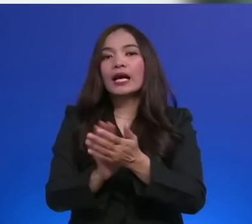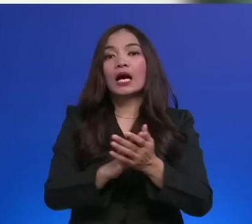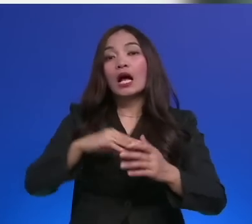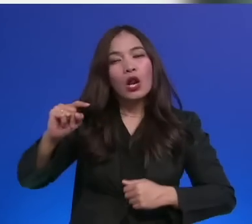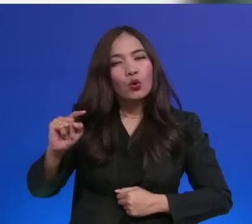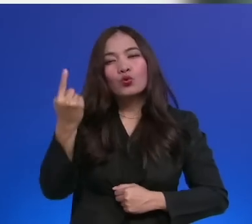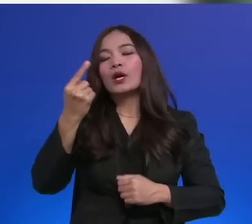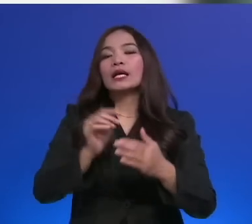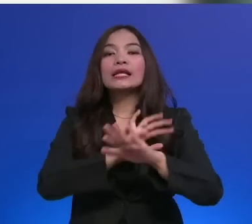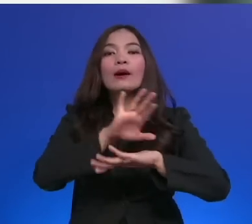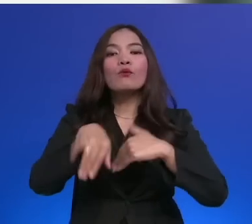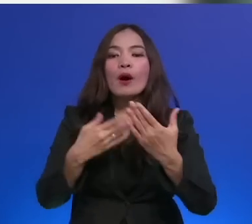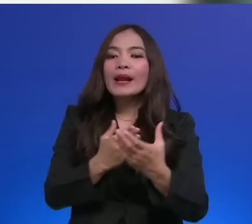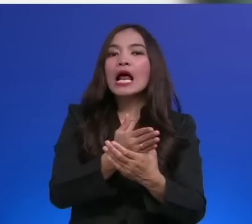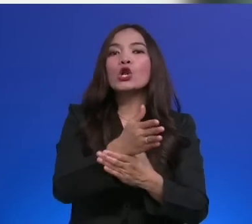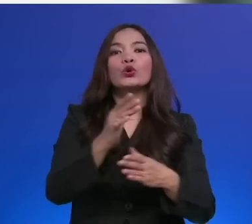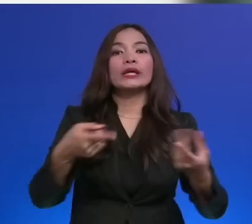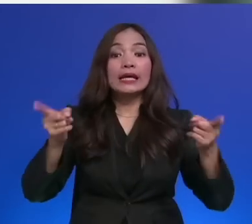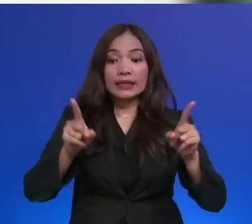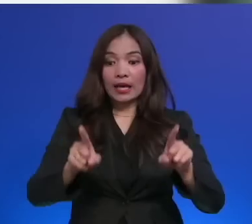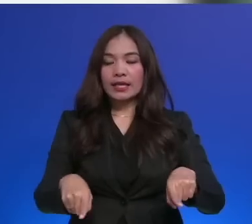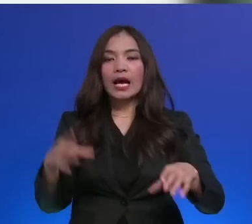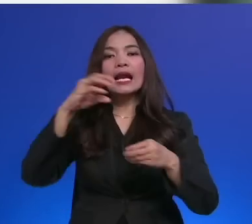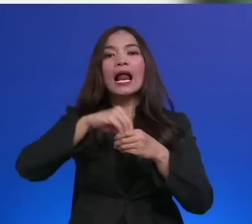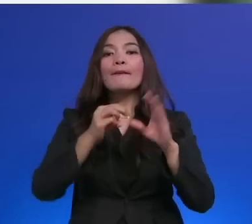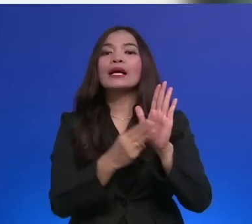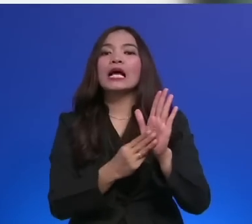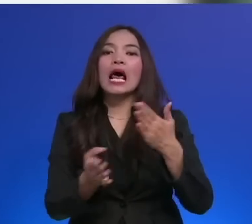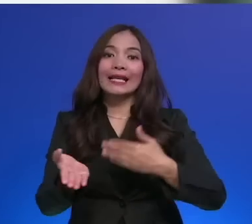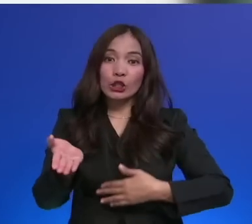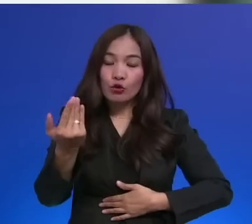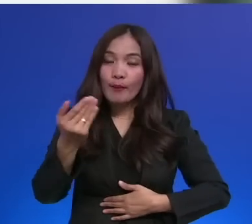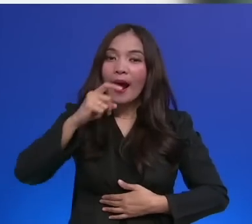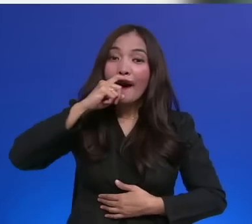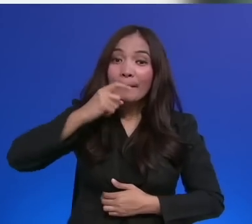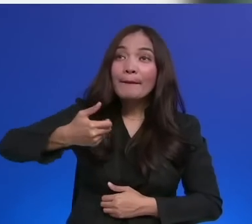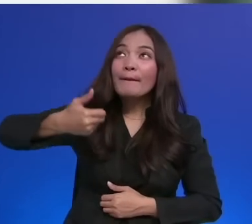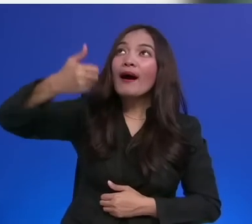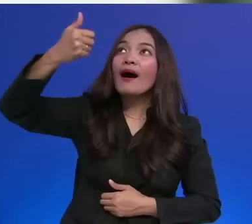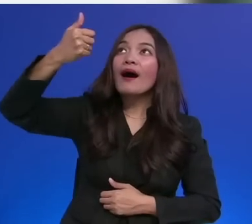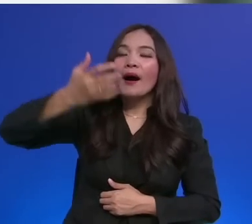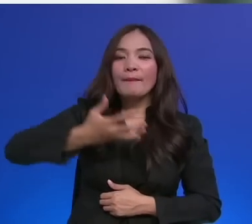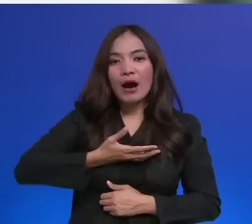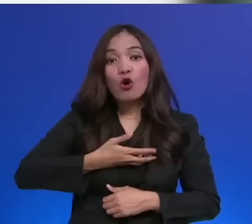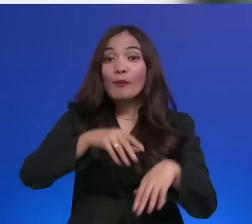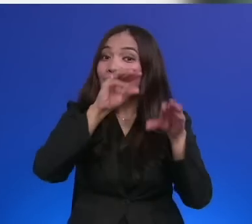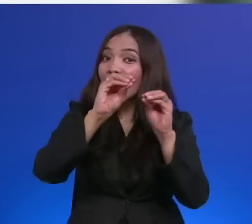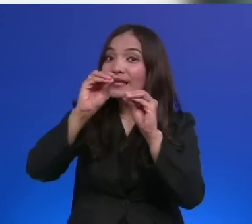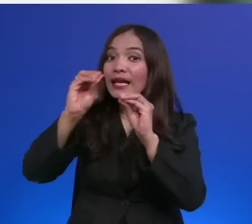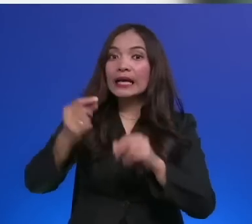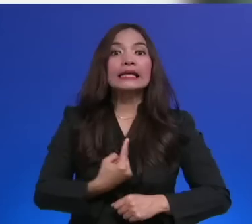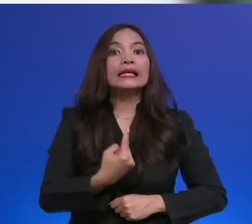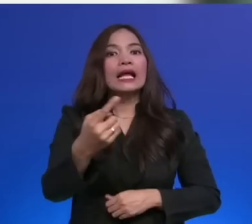melalui semua kejadian hidup, Bapak mau mengajar kita untuk mengenal Dia, bahwa